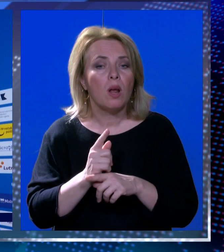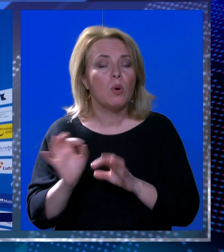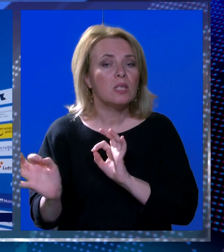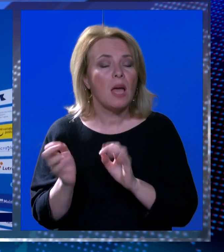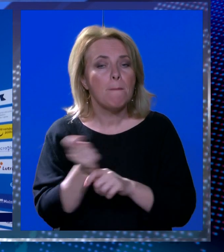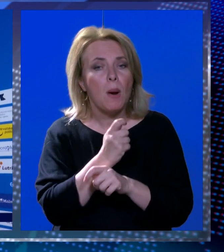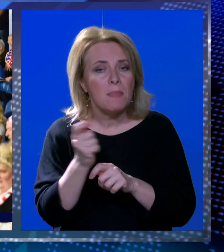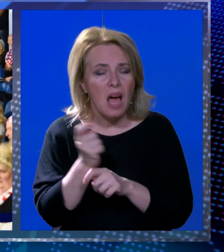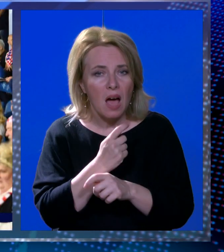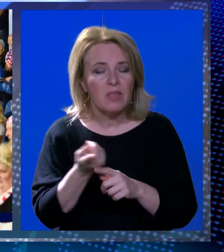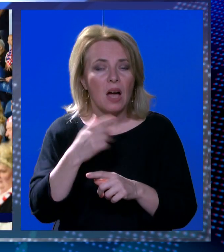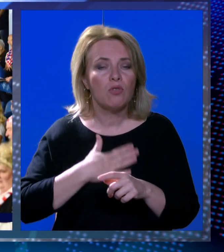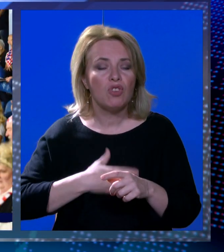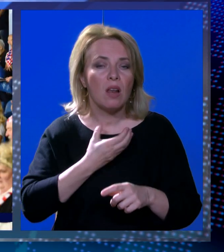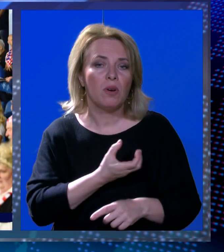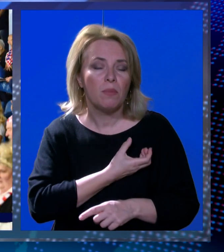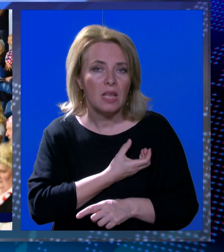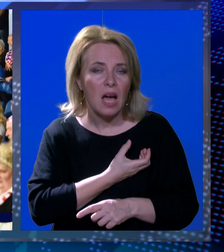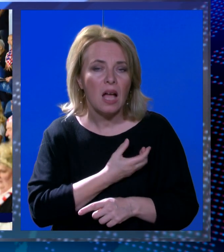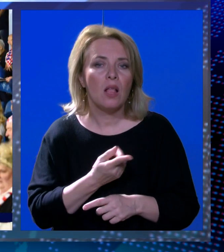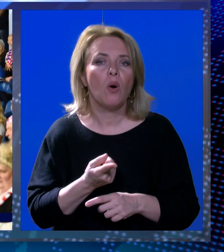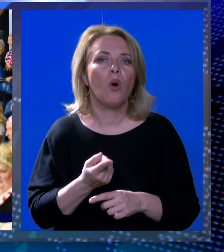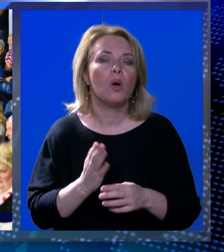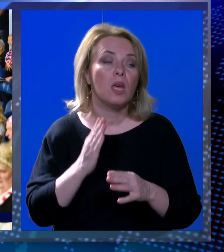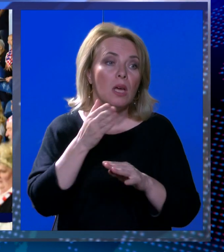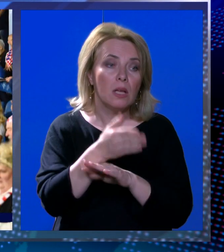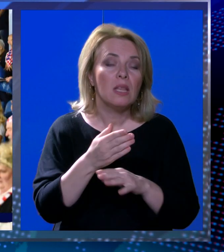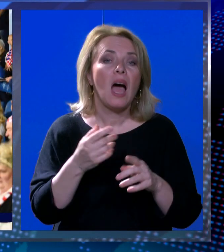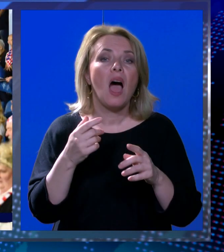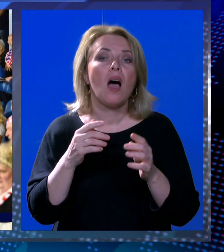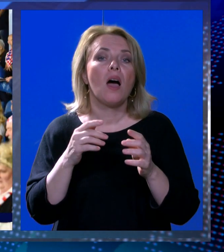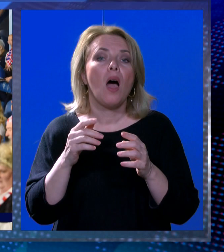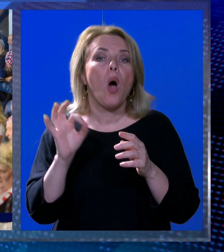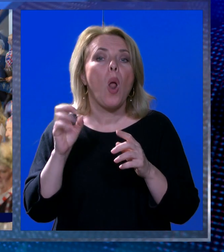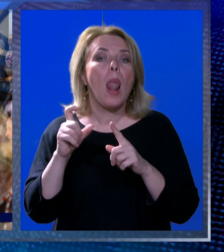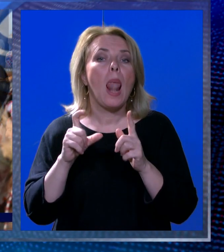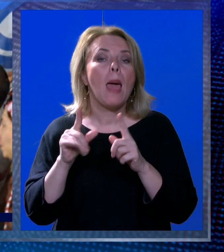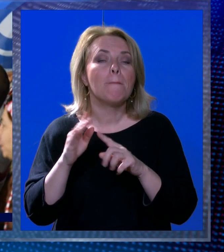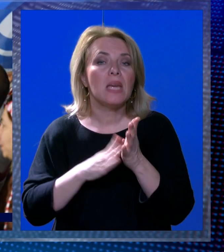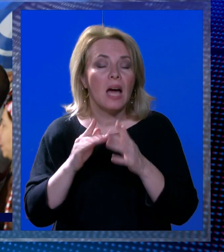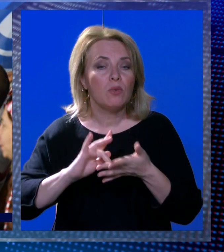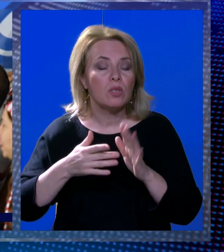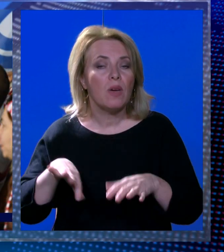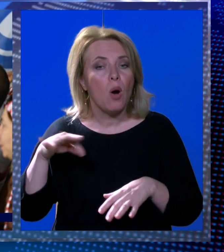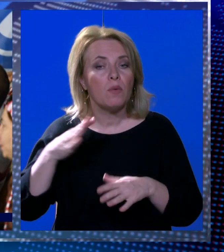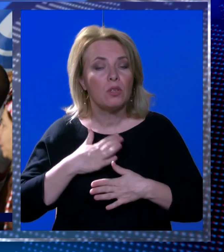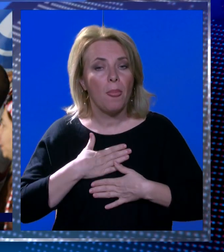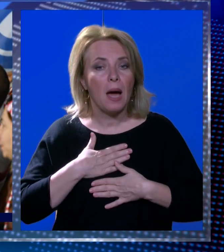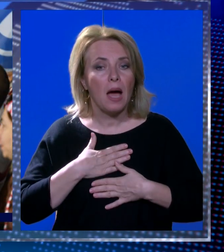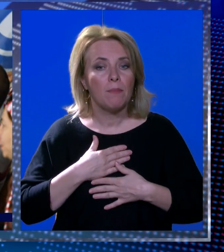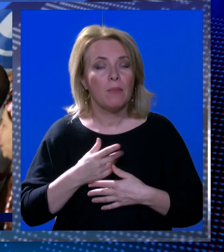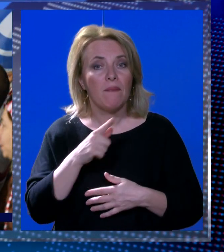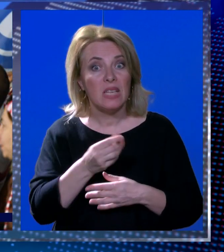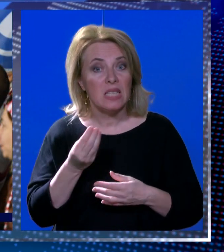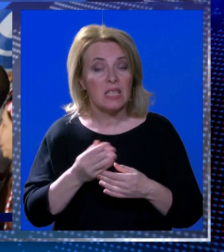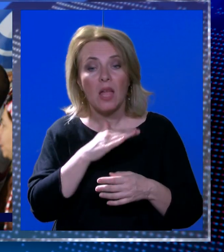popraviti ako želimo medalju, želimo se kvalificirati na olimpijadu, tako da sve ovisi o nama. Igrali